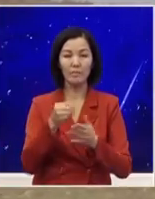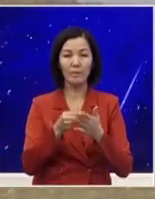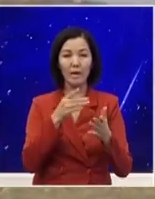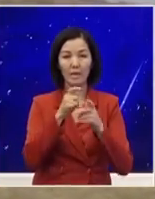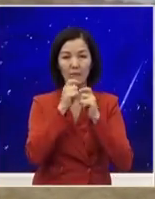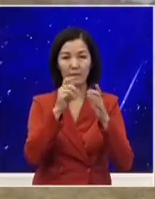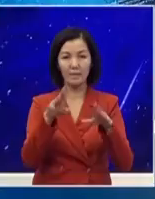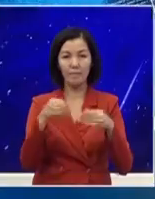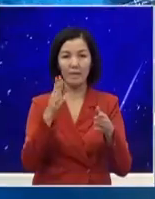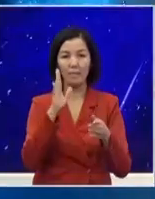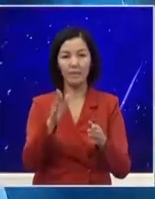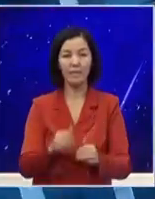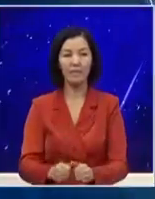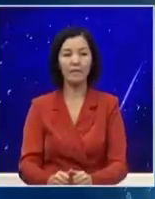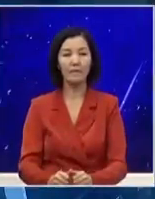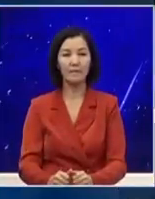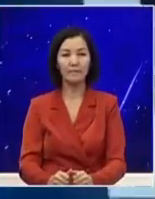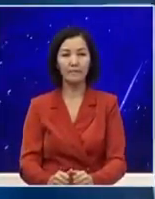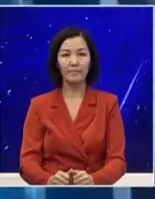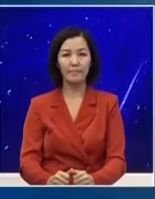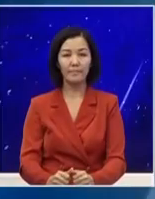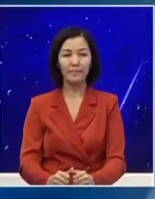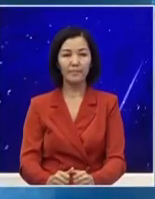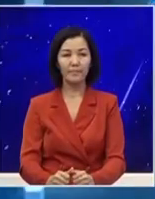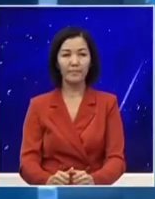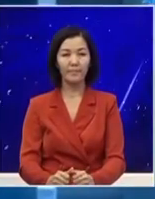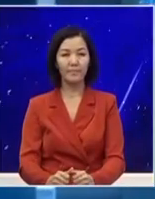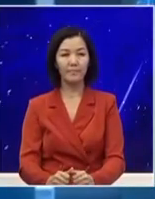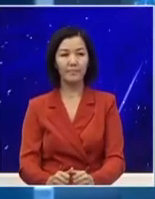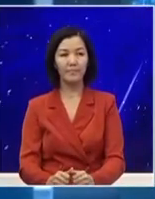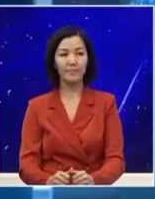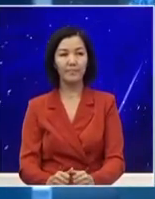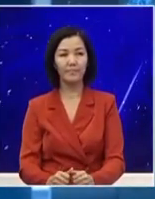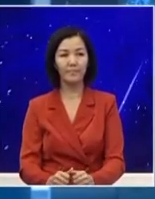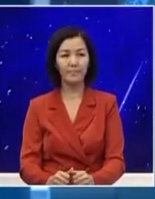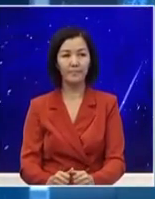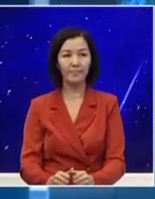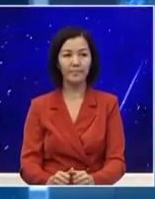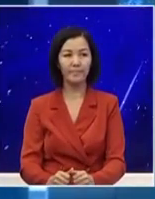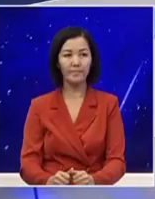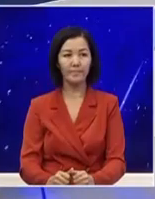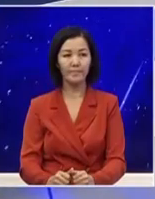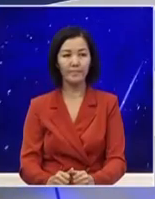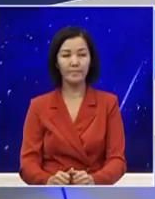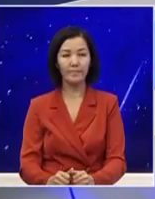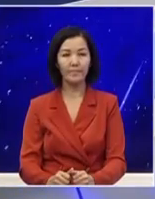сыйлықтармен марапатталады. Құрманжан Қасымжанұлы, Аманжол Жөнкешев, Жетісу арнасы.